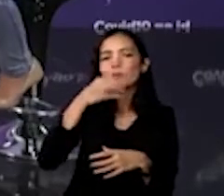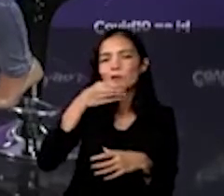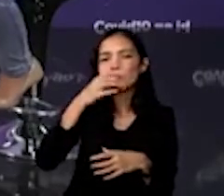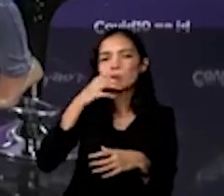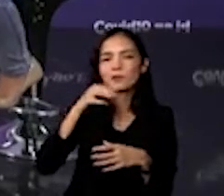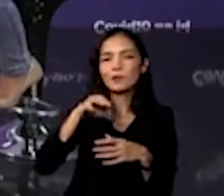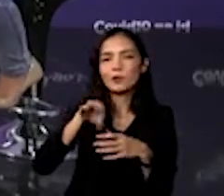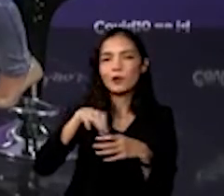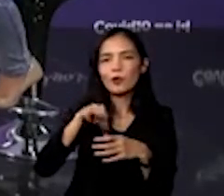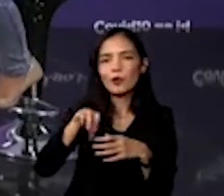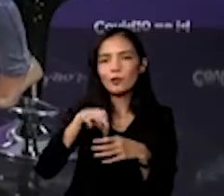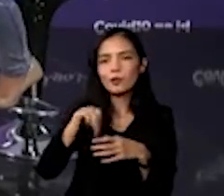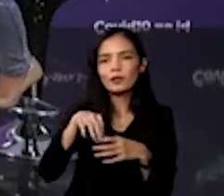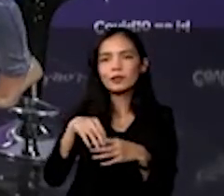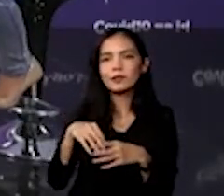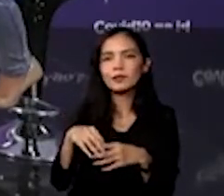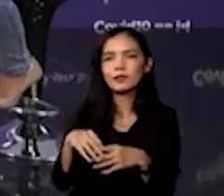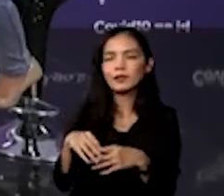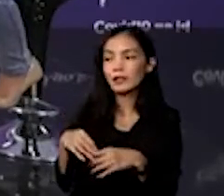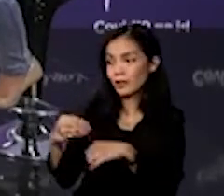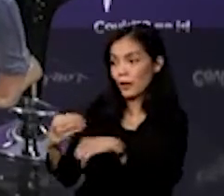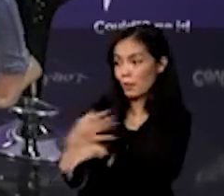berpengaruh kesatan juga